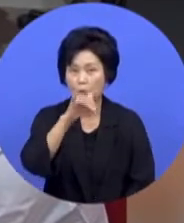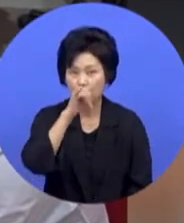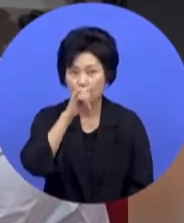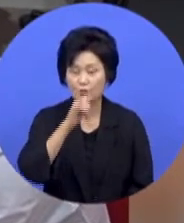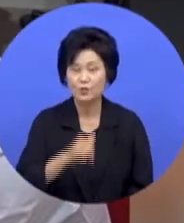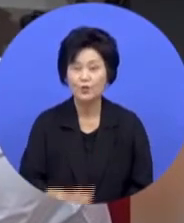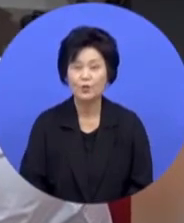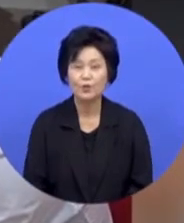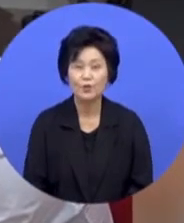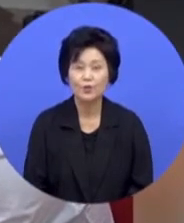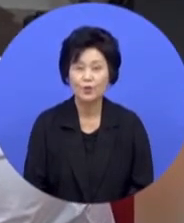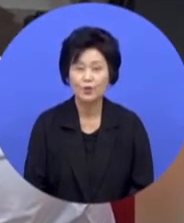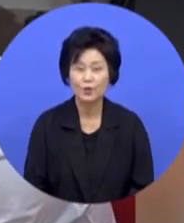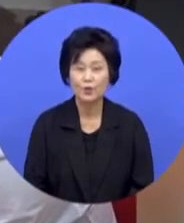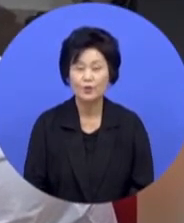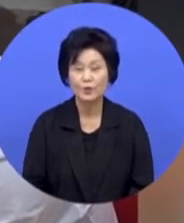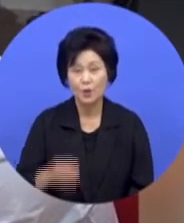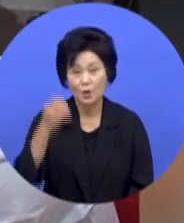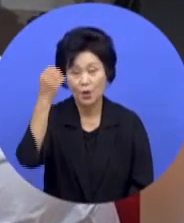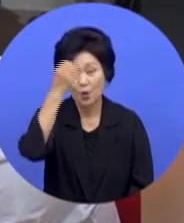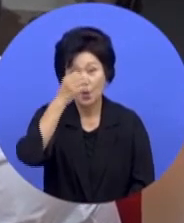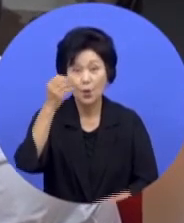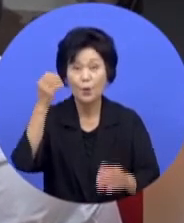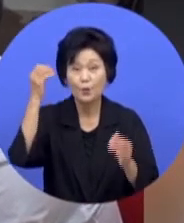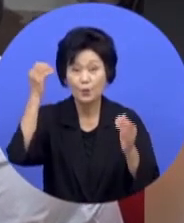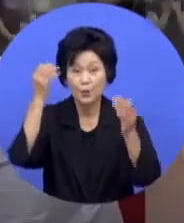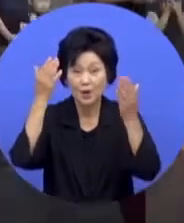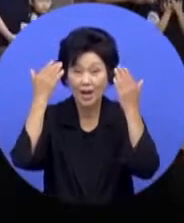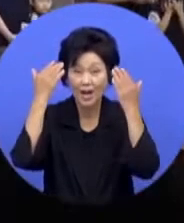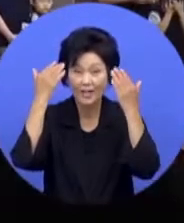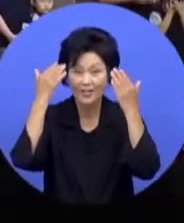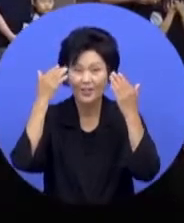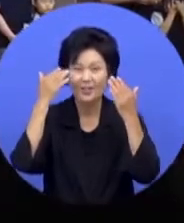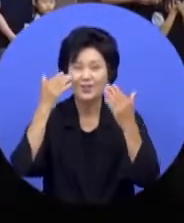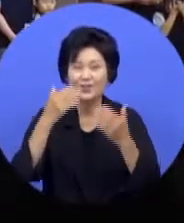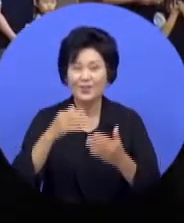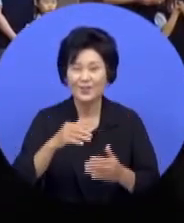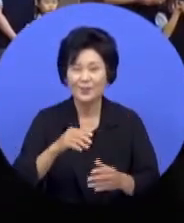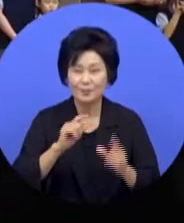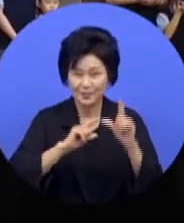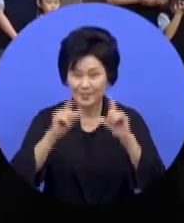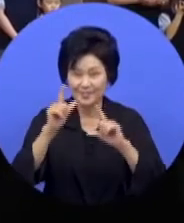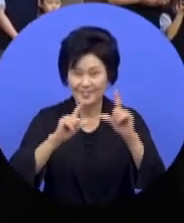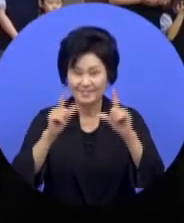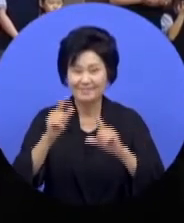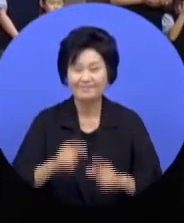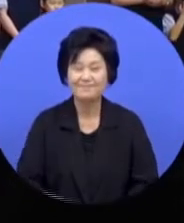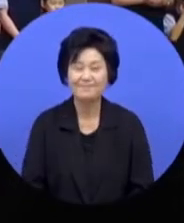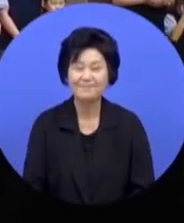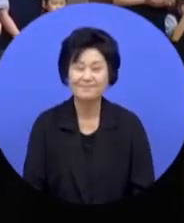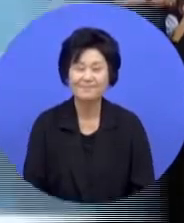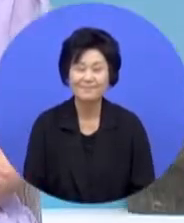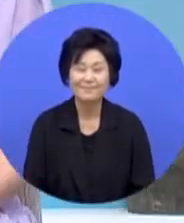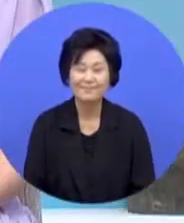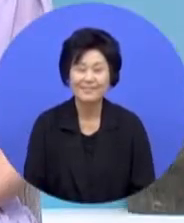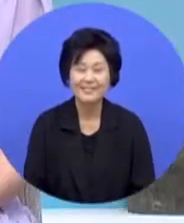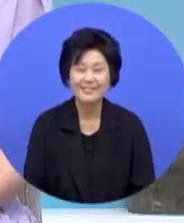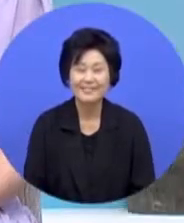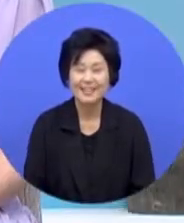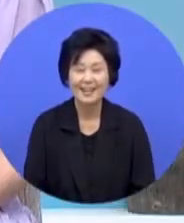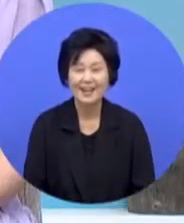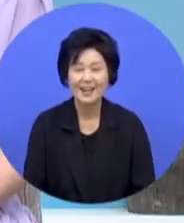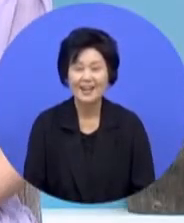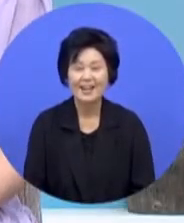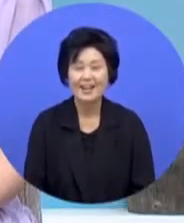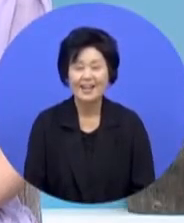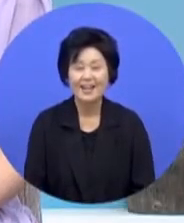이제 고등학교 교실입니다. 네. 예담이 성경, 찾자. 예담이. 어디 있을 거예요? 성경을 읽고 있네. 예.